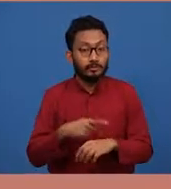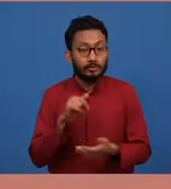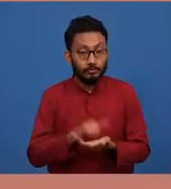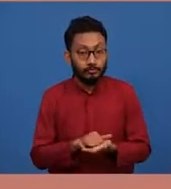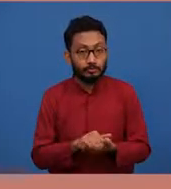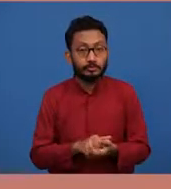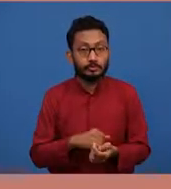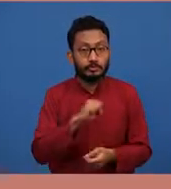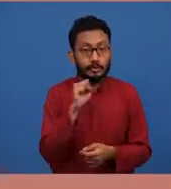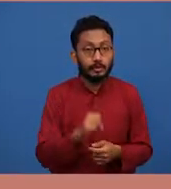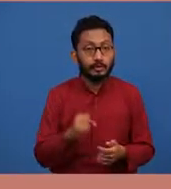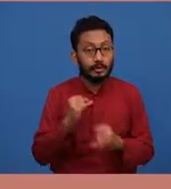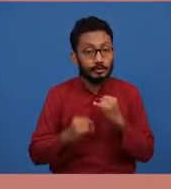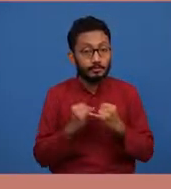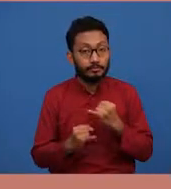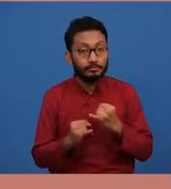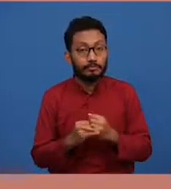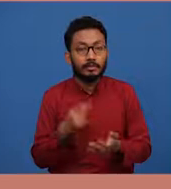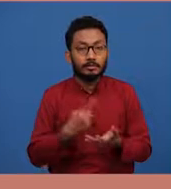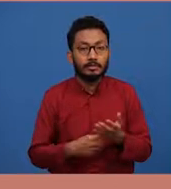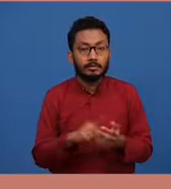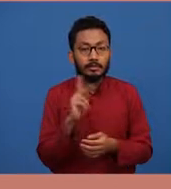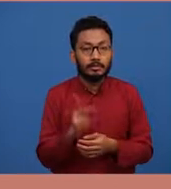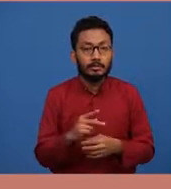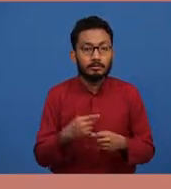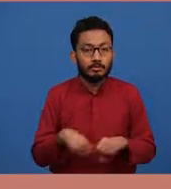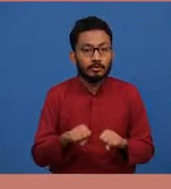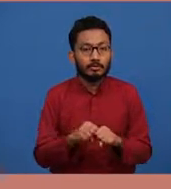Soalan yang terakhir pula, apakah nilai